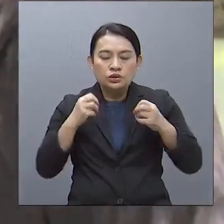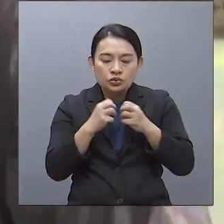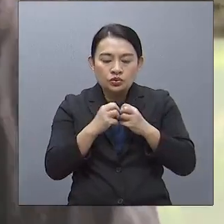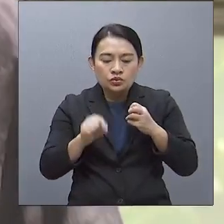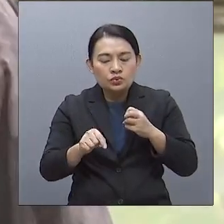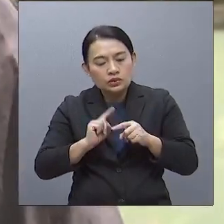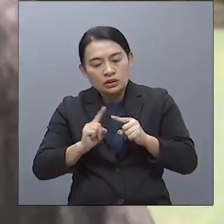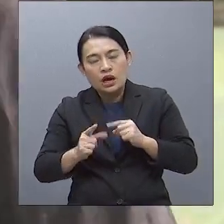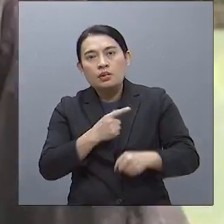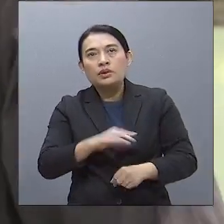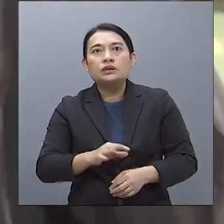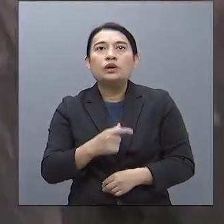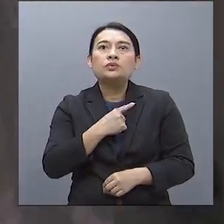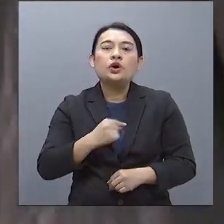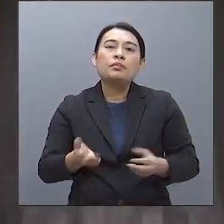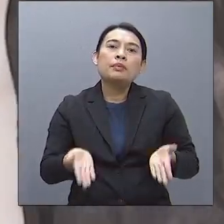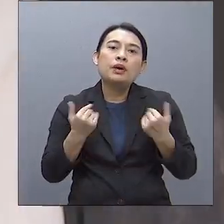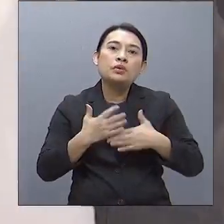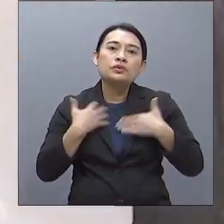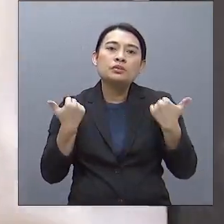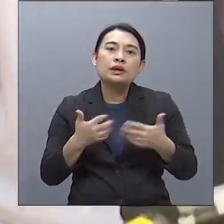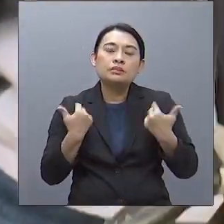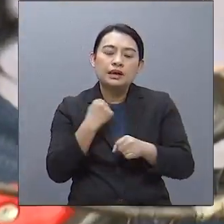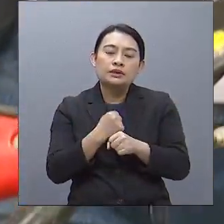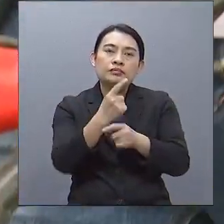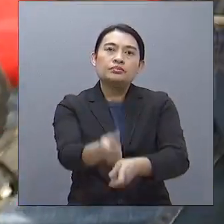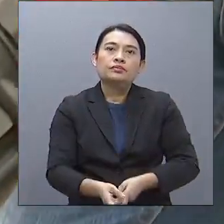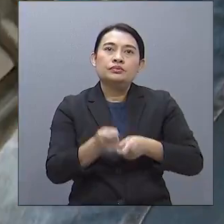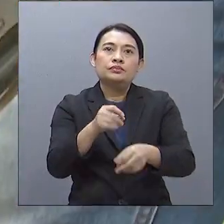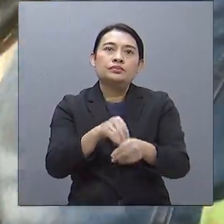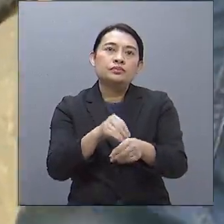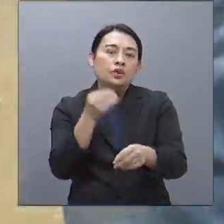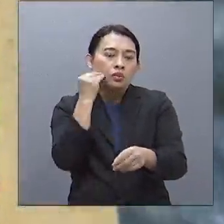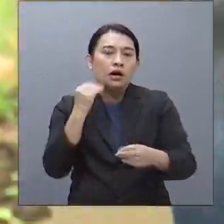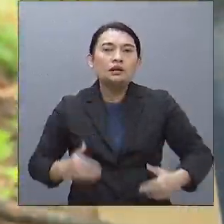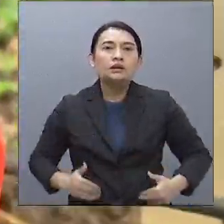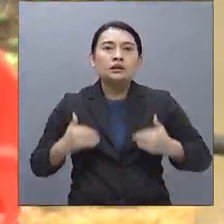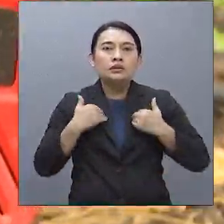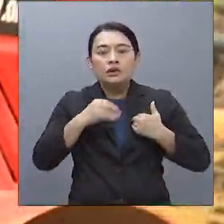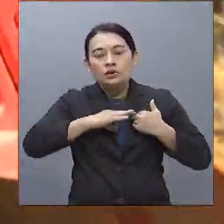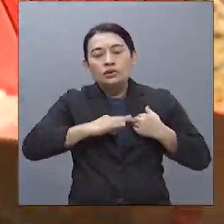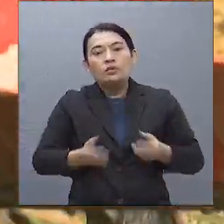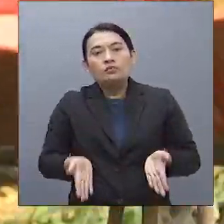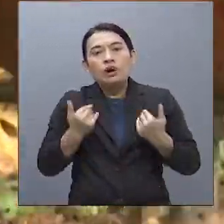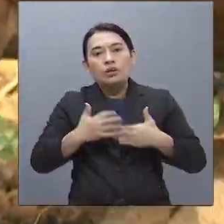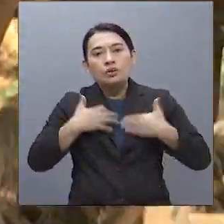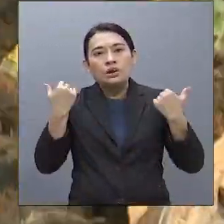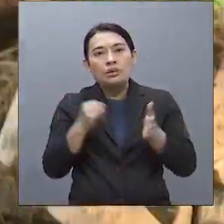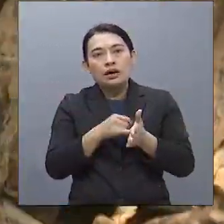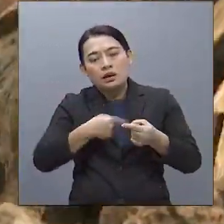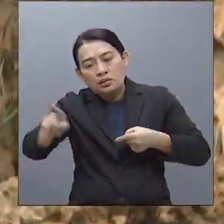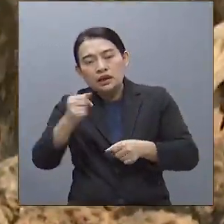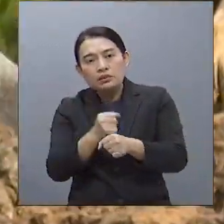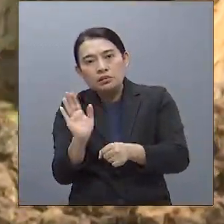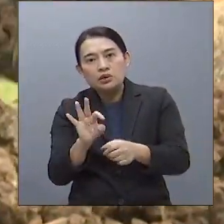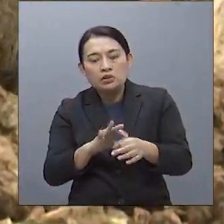อบชีวิตเรียบง่ายการทำเกษตรอยู่หลังบ้านมันก็ทำให้ชีวิตเราง่ายขึ้นไม่ต้องออกไปทำงานไม่ต้องเดินท